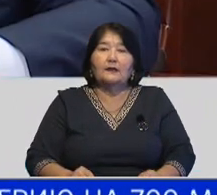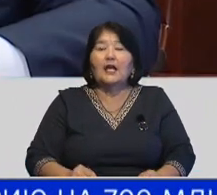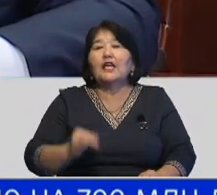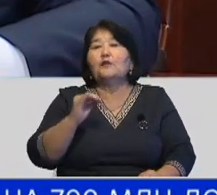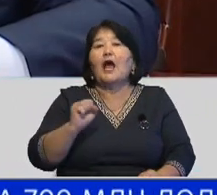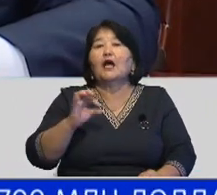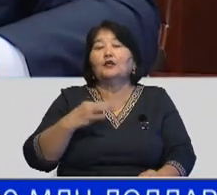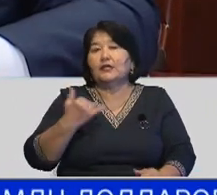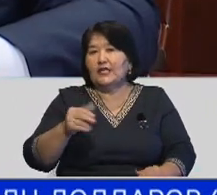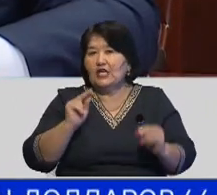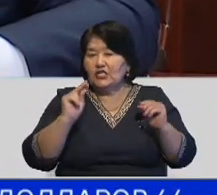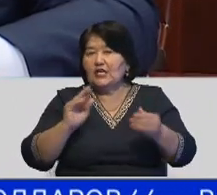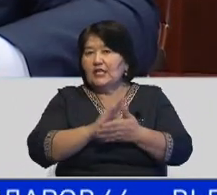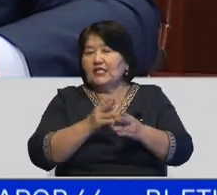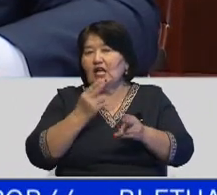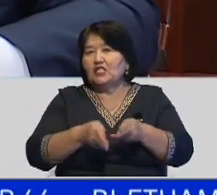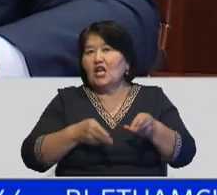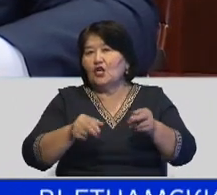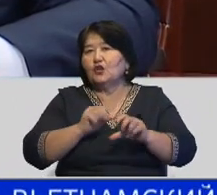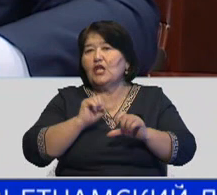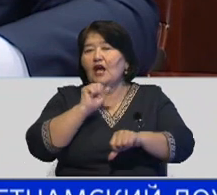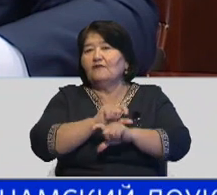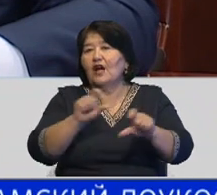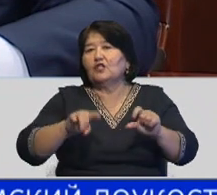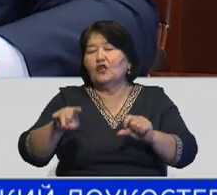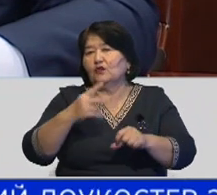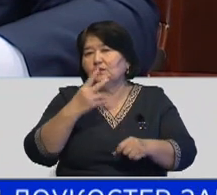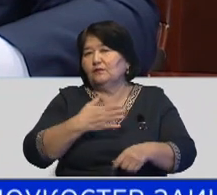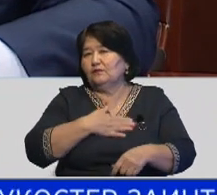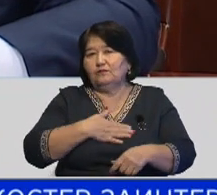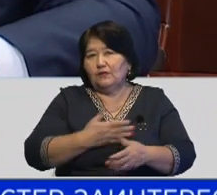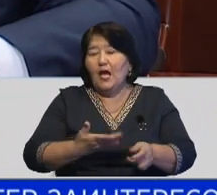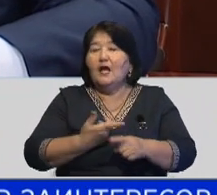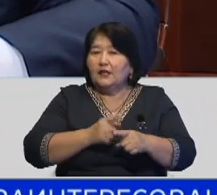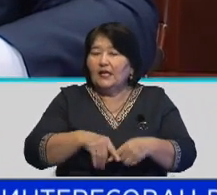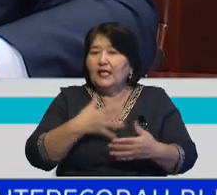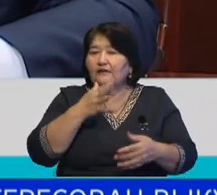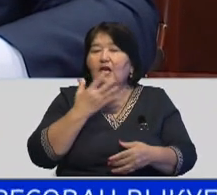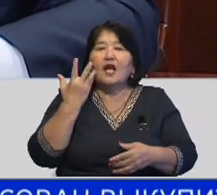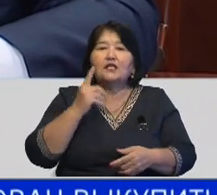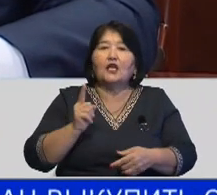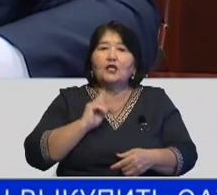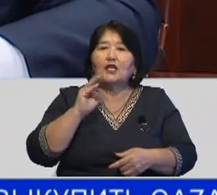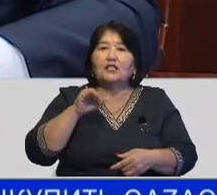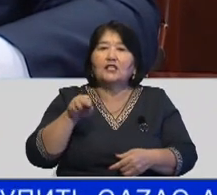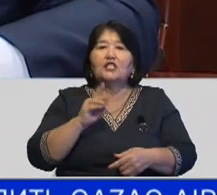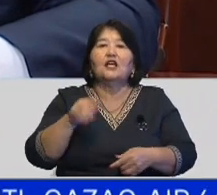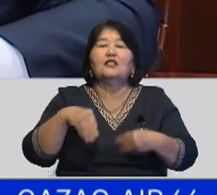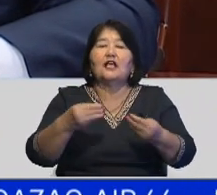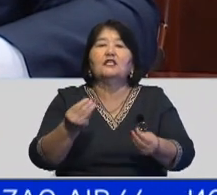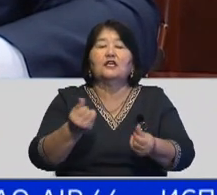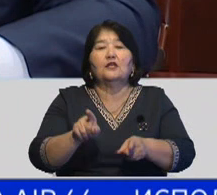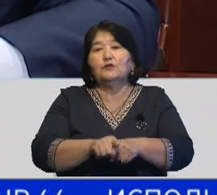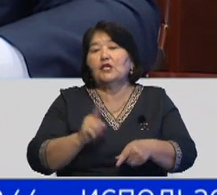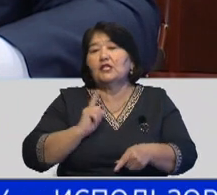Ибрагим Аскарулы, если честно, состояние железнодорожных вокзалов районов не выдерживает критики. Нет времени ждать, когда КТЖ даст деньги. Что-то можно,